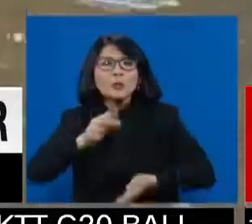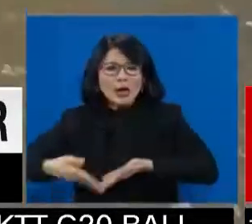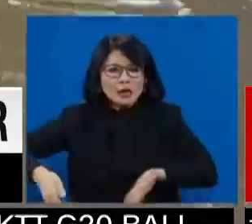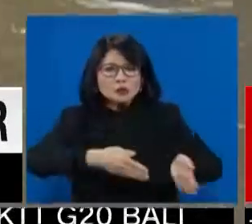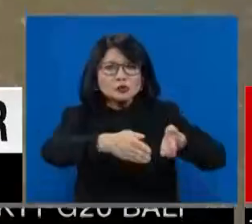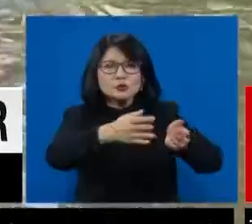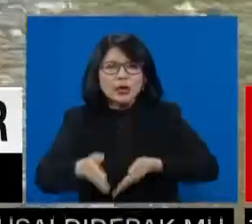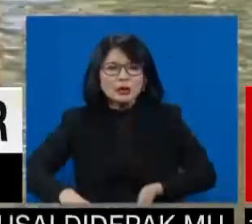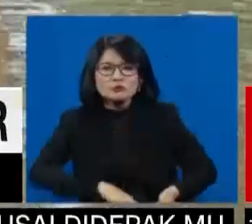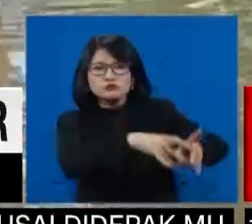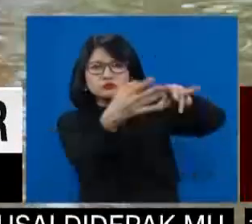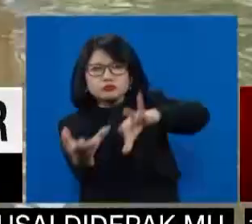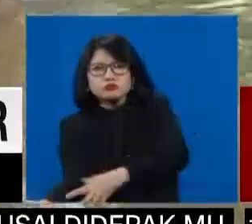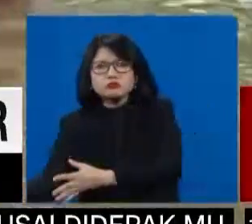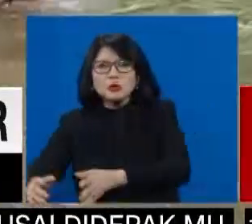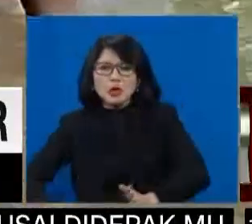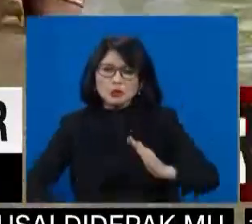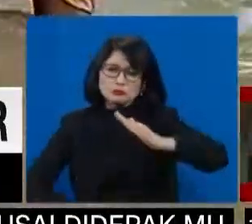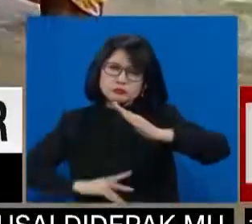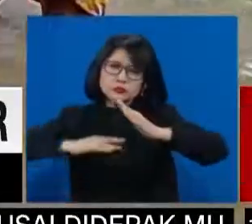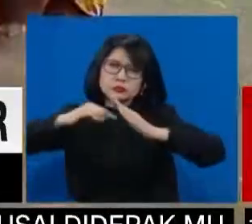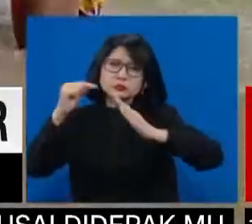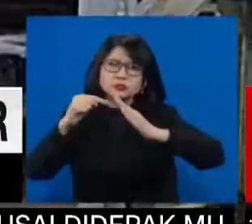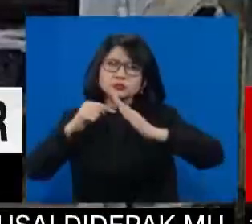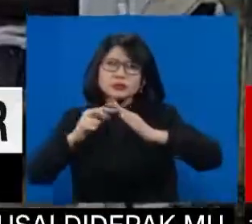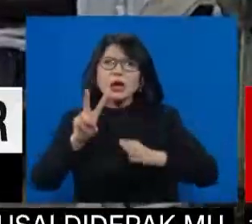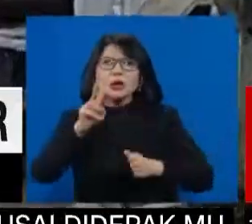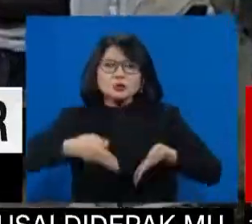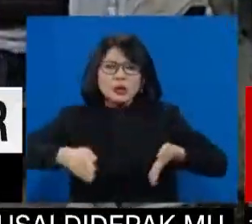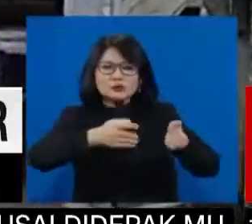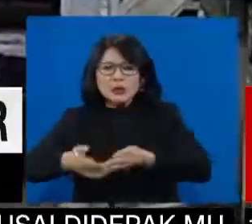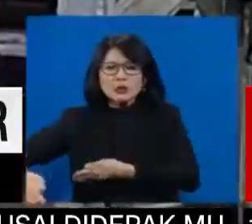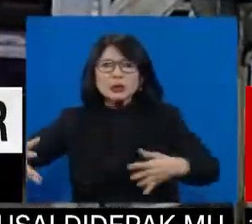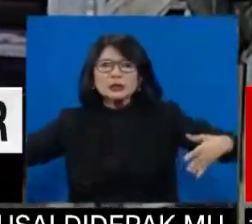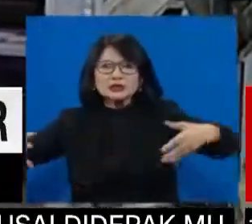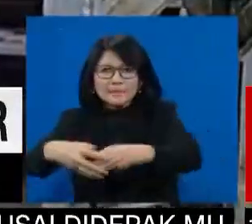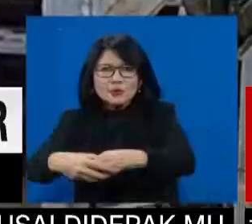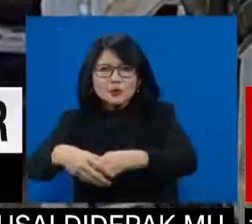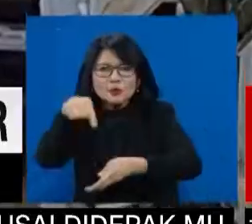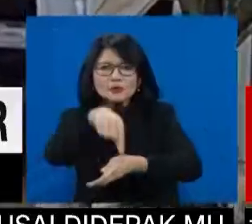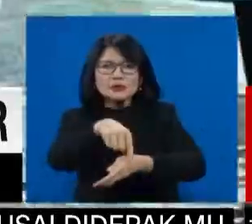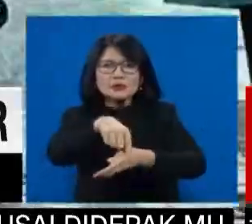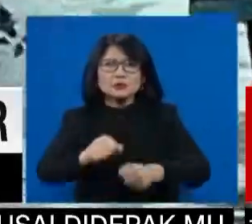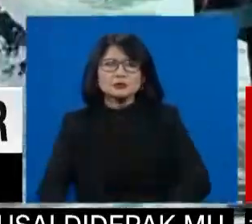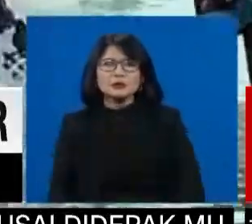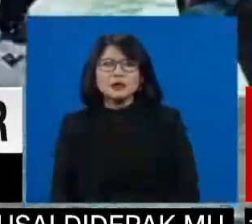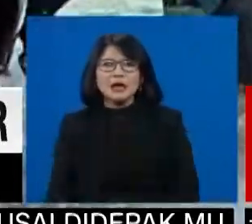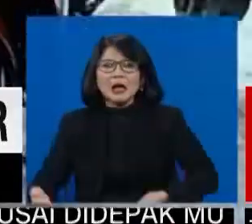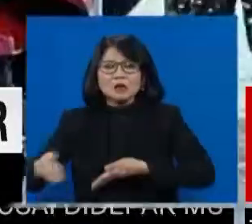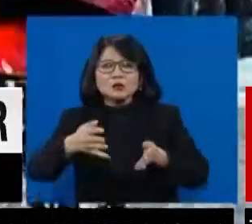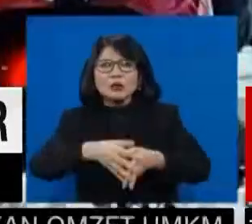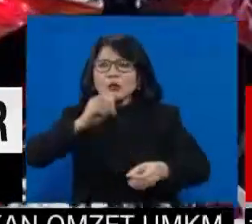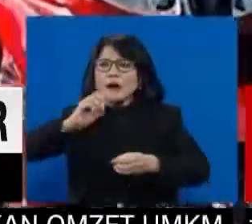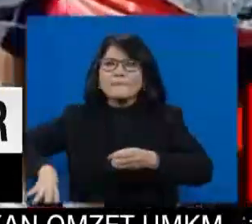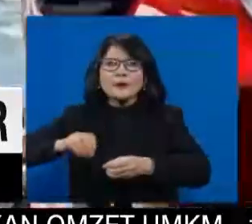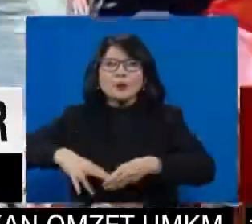Kalensema meluap. Banjir terjadi akibat pertemuan dua sungai, Cigadung dan Sungai Kalensema yang menjadi sungai pembuangan